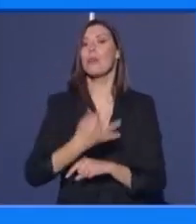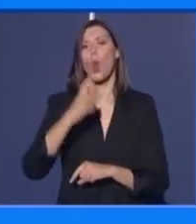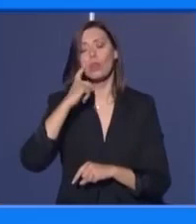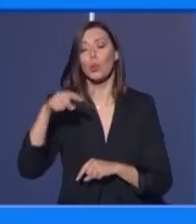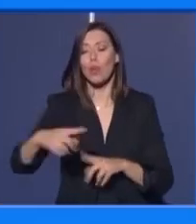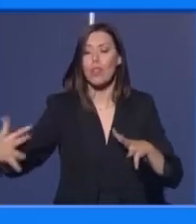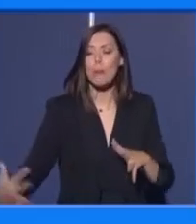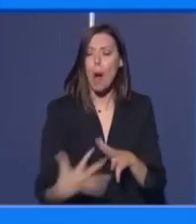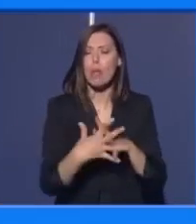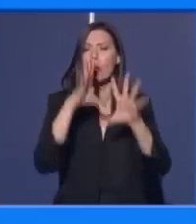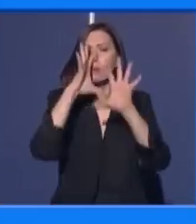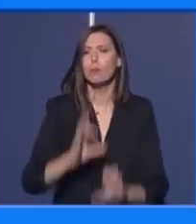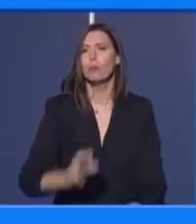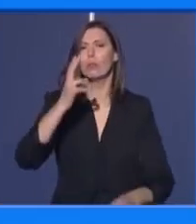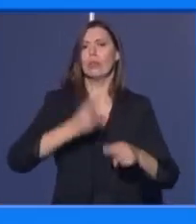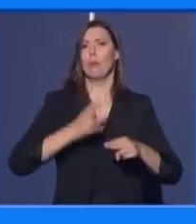της.